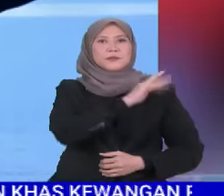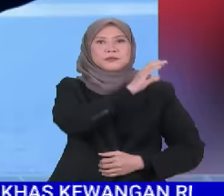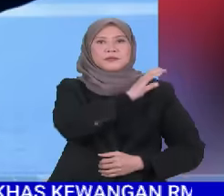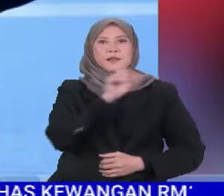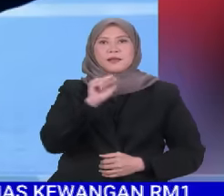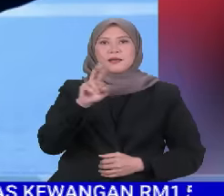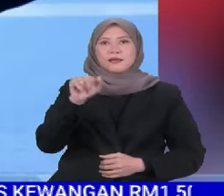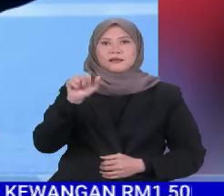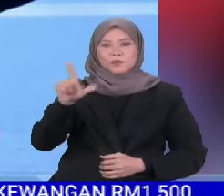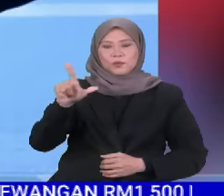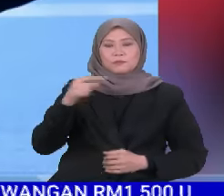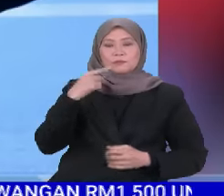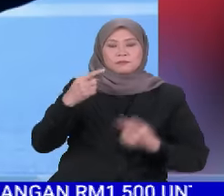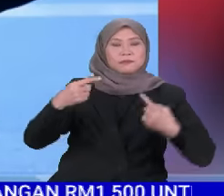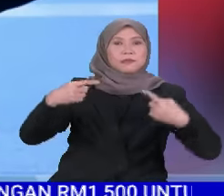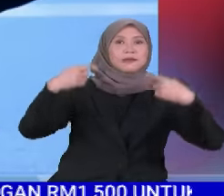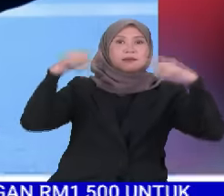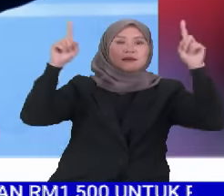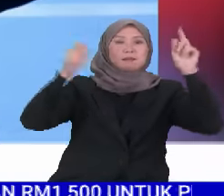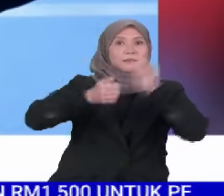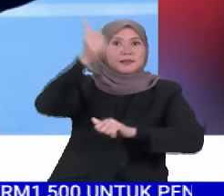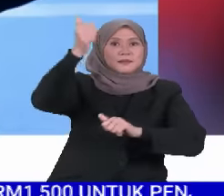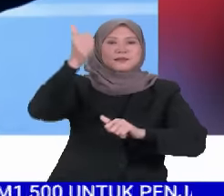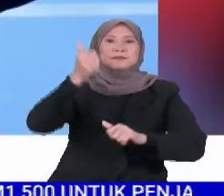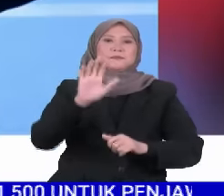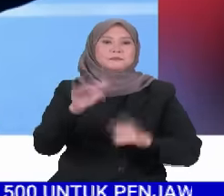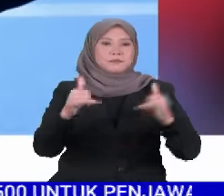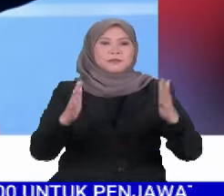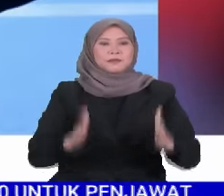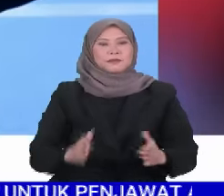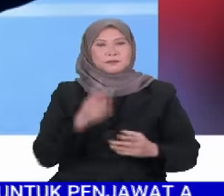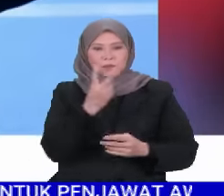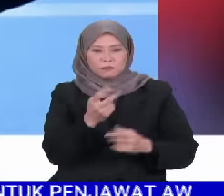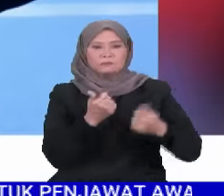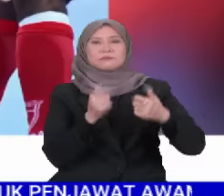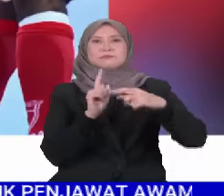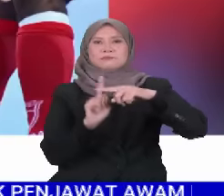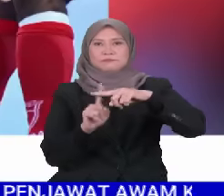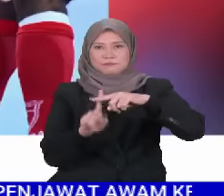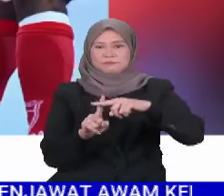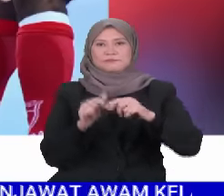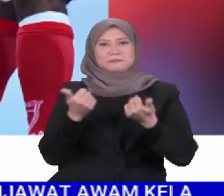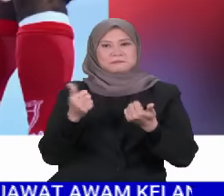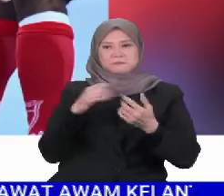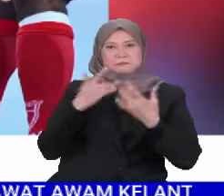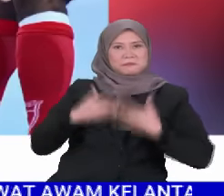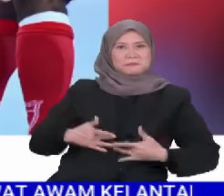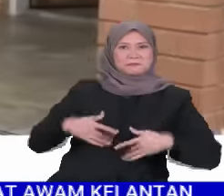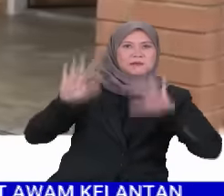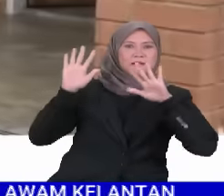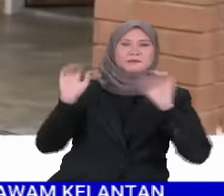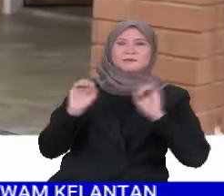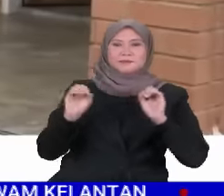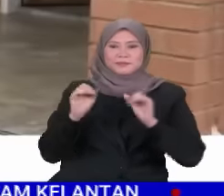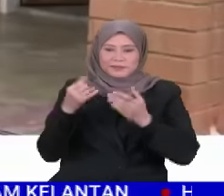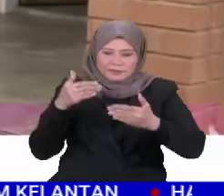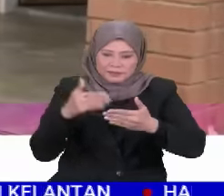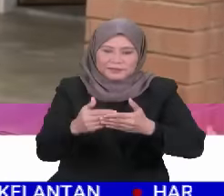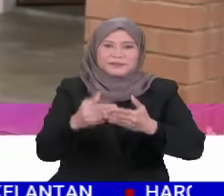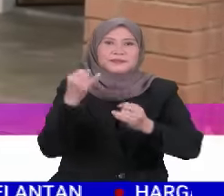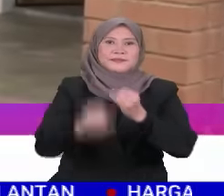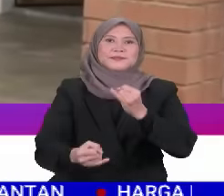menganggap kemenangan itu amat bermakna selepas anak buahnya menunjukkan sikap positif dan tidak mudah mengalah sehingga banyak